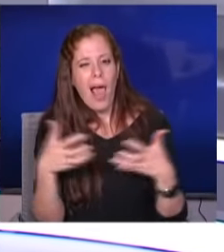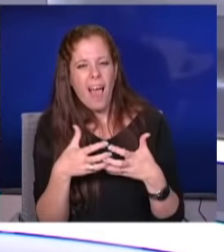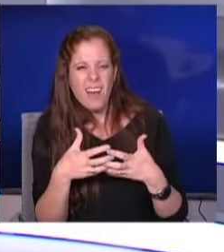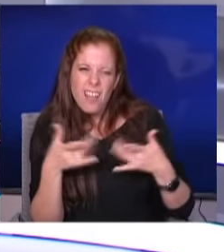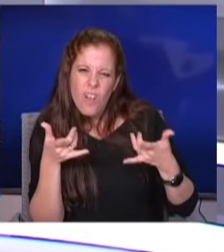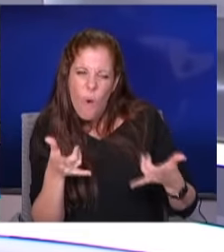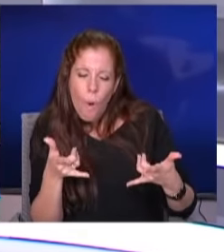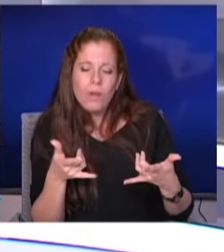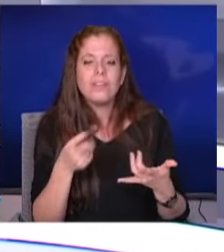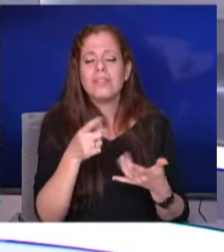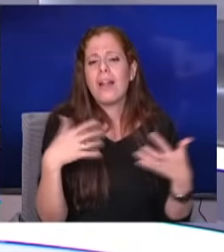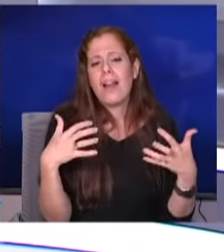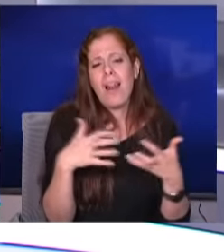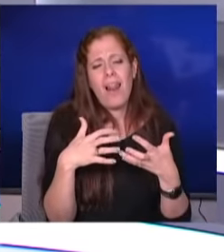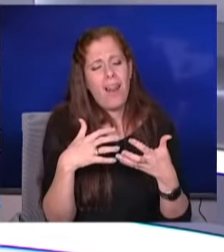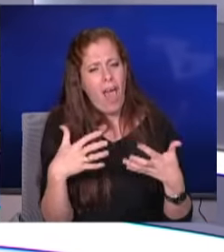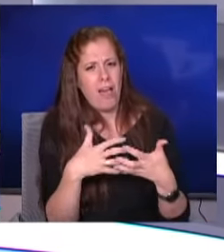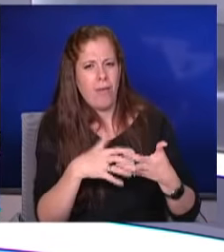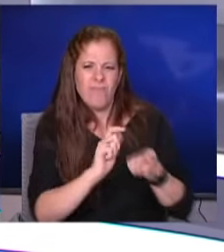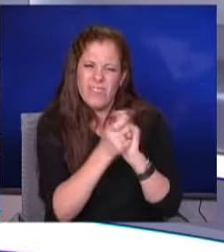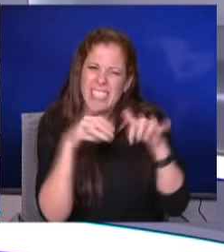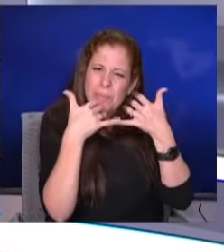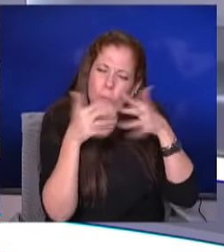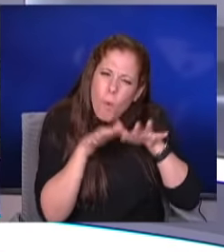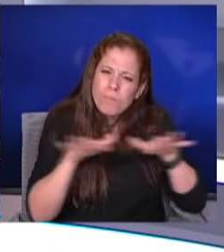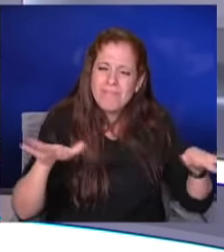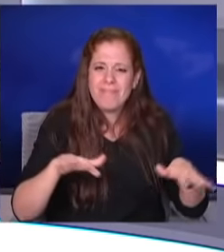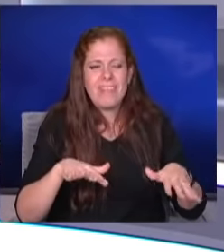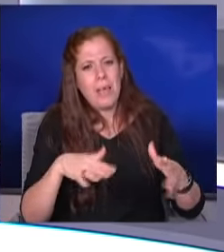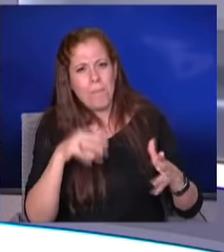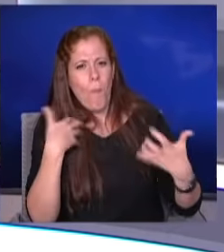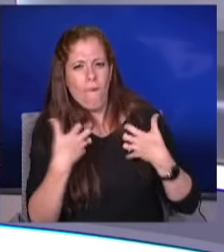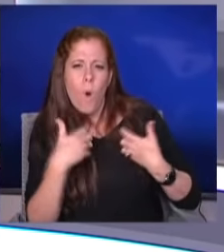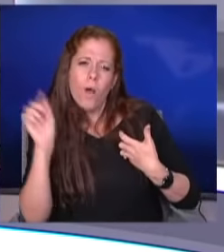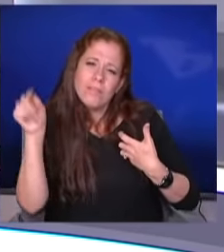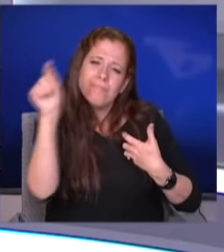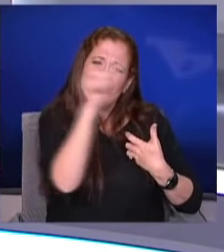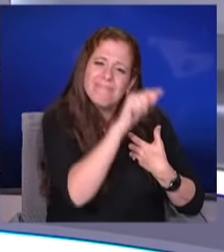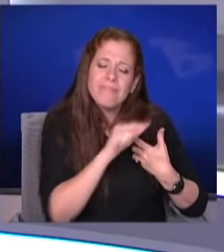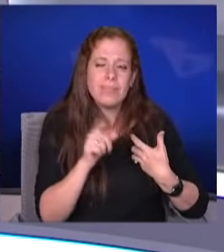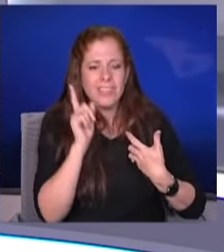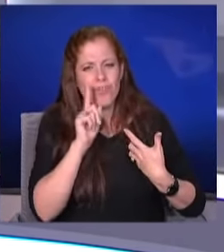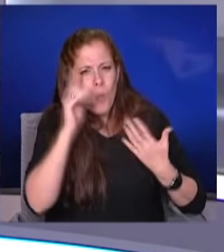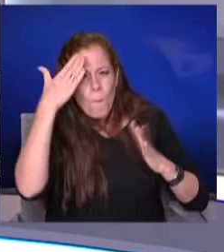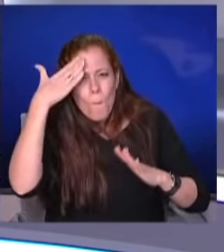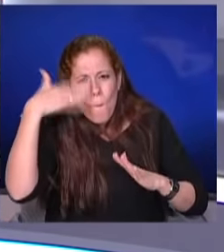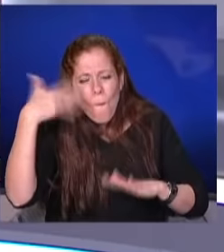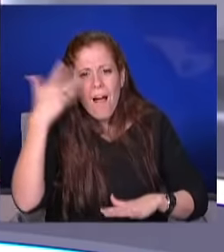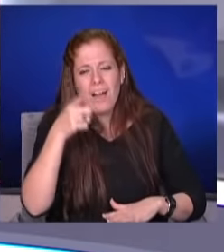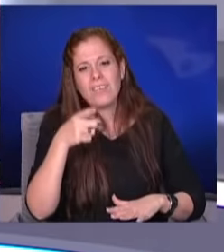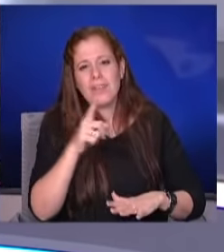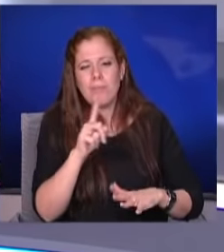להקה שהפכה לסיפור הצלחה בינלאומי עם סיבובי הופעות ואלבומים. צ'נן, שמוכר בקרב חובבי המטל,